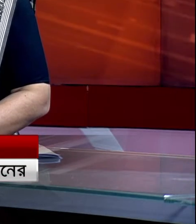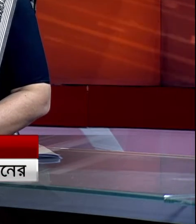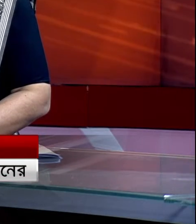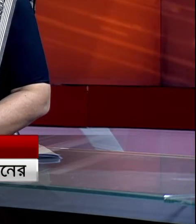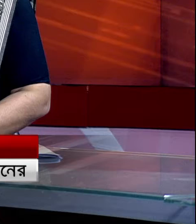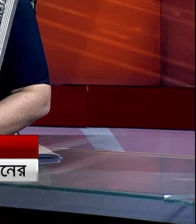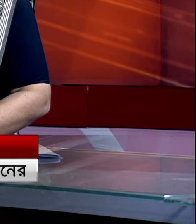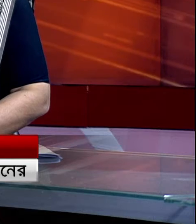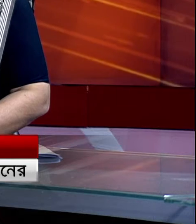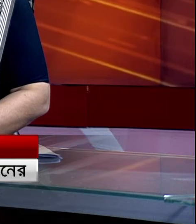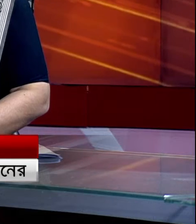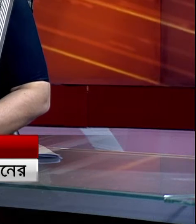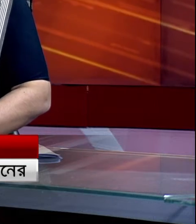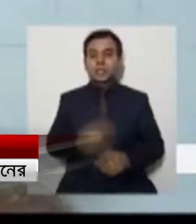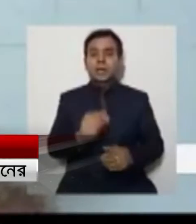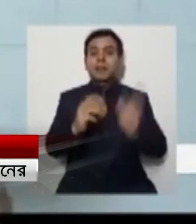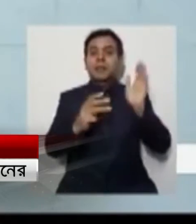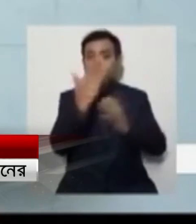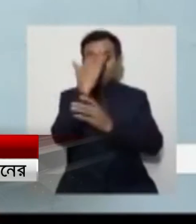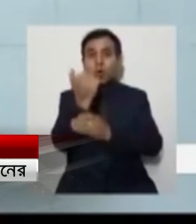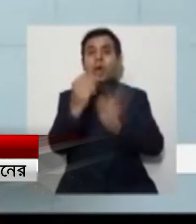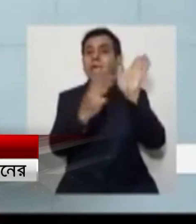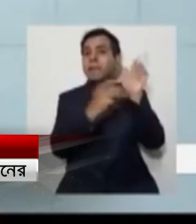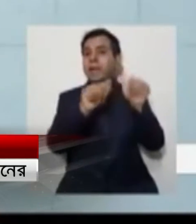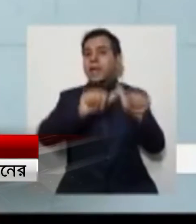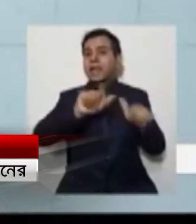ইউ সেলিমের প্রতিবেদনে বিস্তারিত।